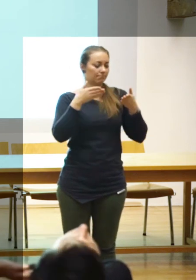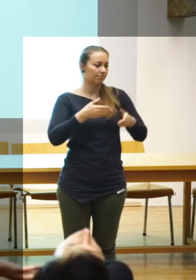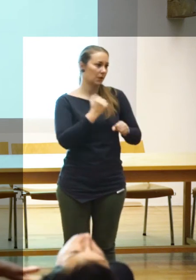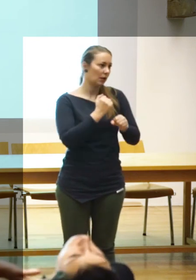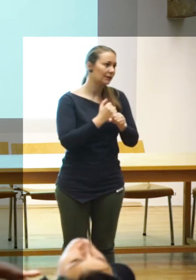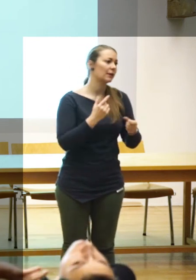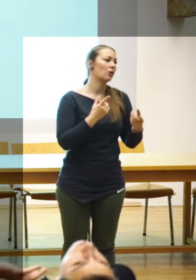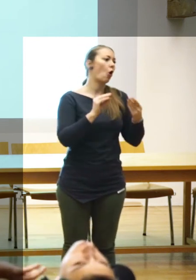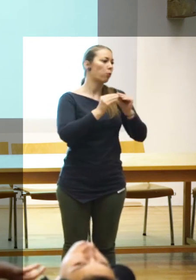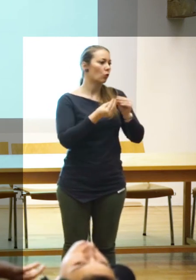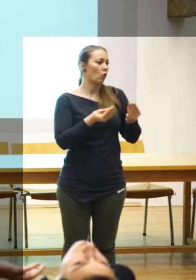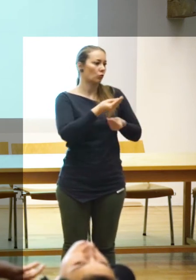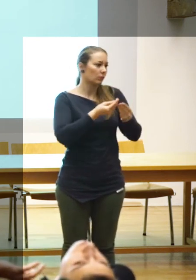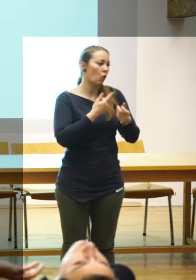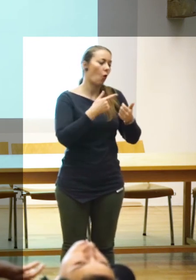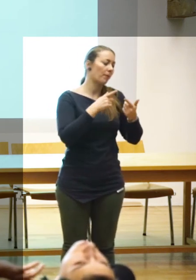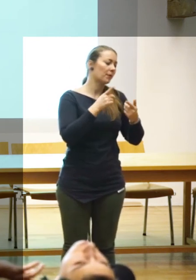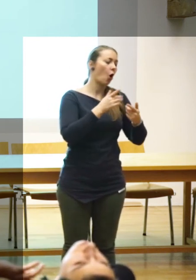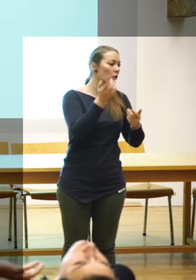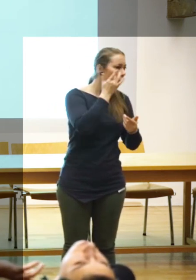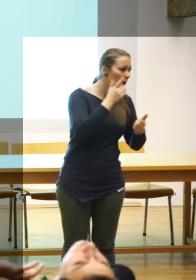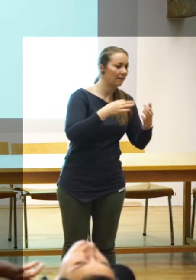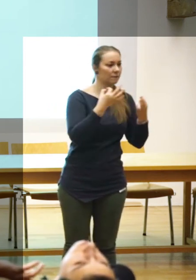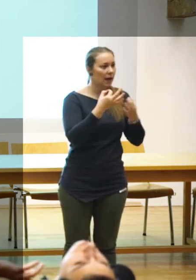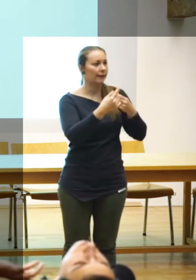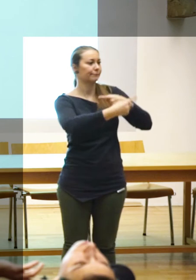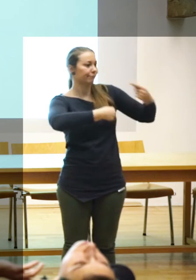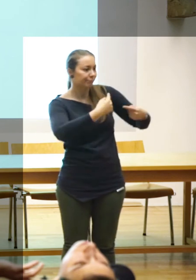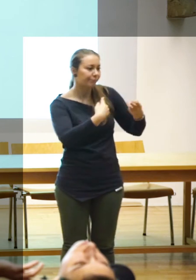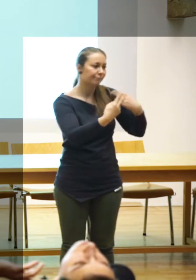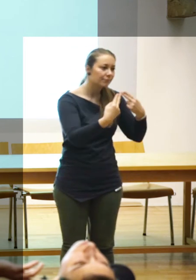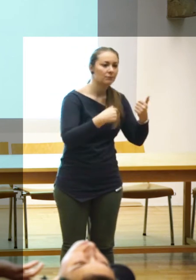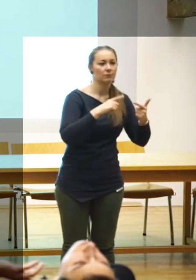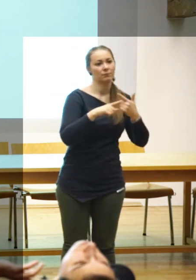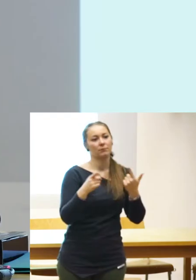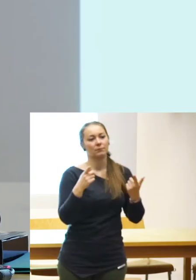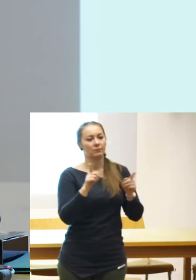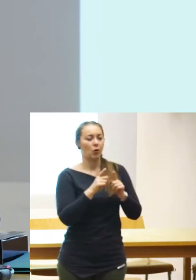tak produkční našich výstav a dalších aktivit asi přibližně 10 lidí.